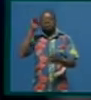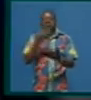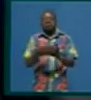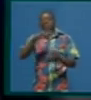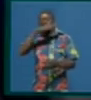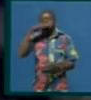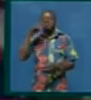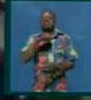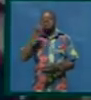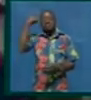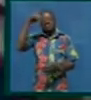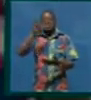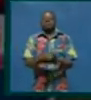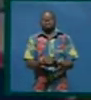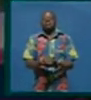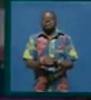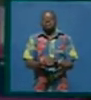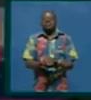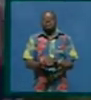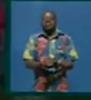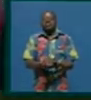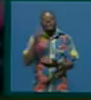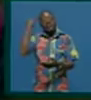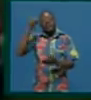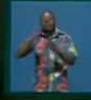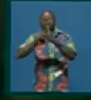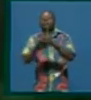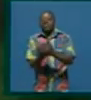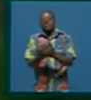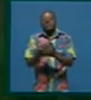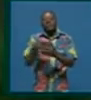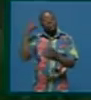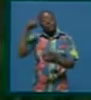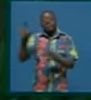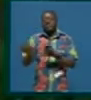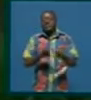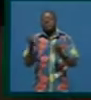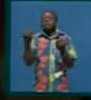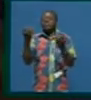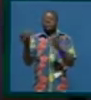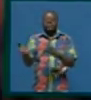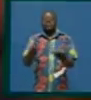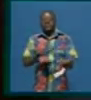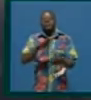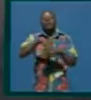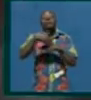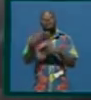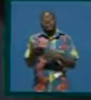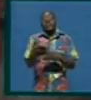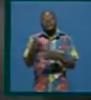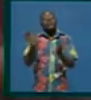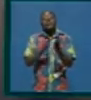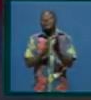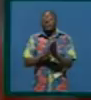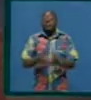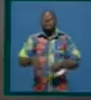à ce sujet. L'assaillant a déclenché l'alarme incendie pour faire un maximum de victimes. D'après un enseignant, l'établissement s'était livré à